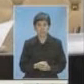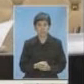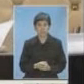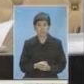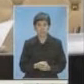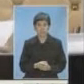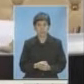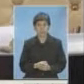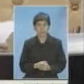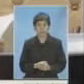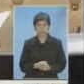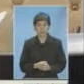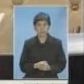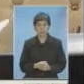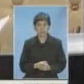านบุญยอดก่อนเชิญ